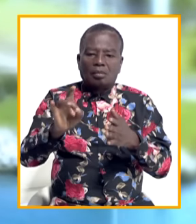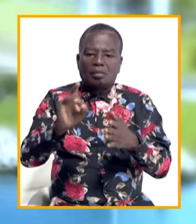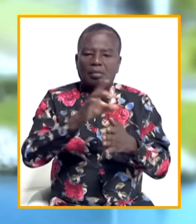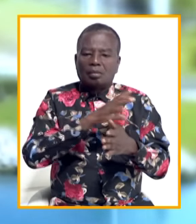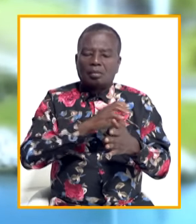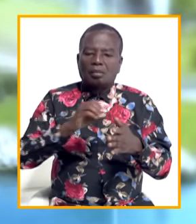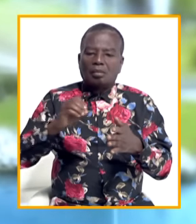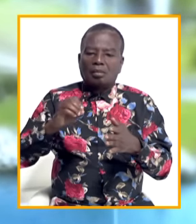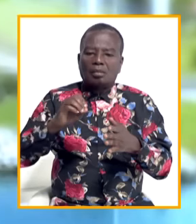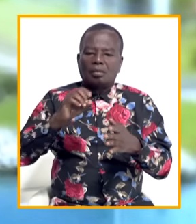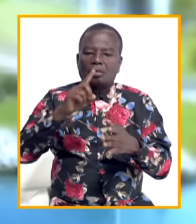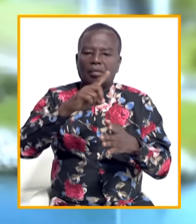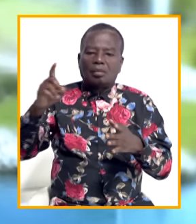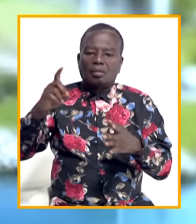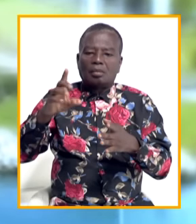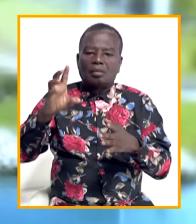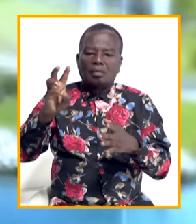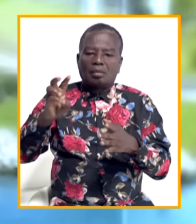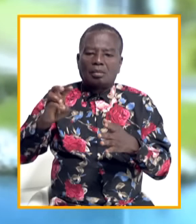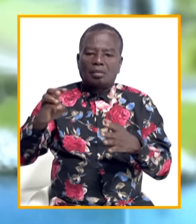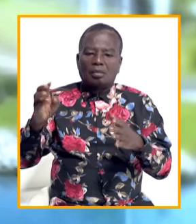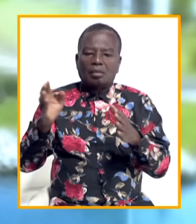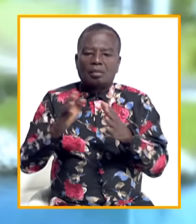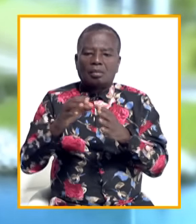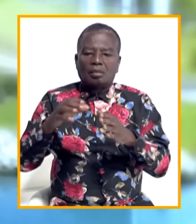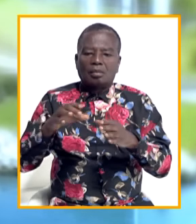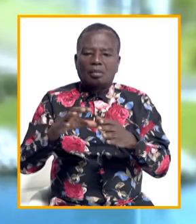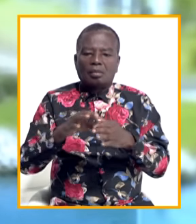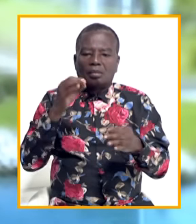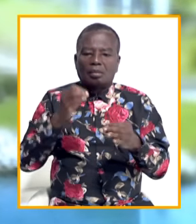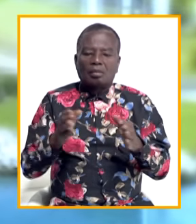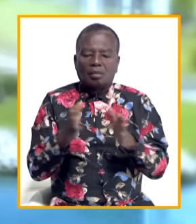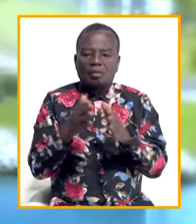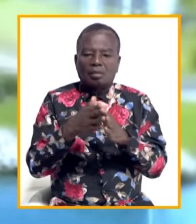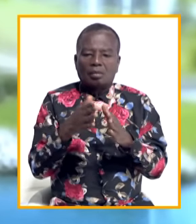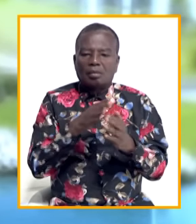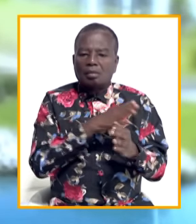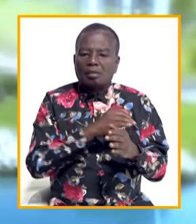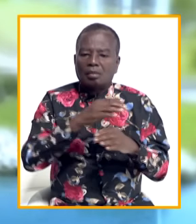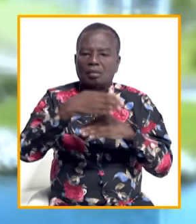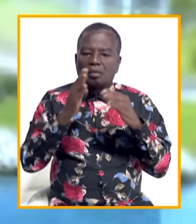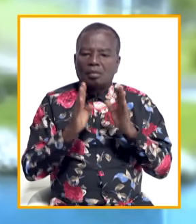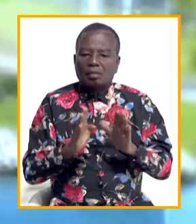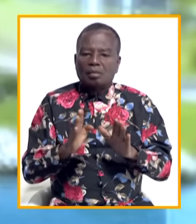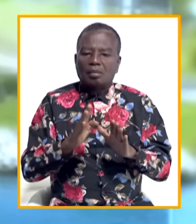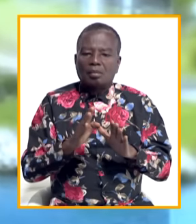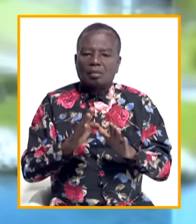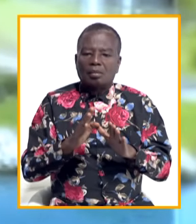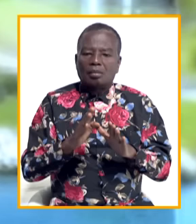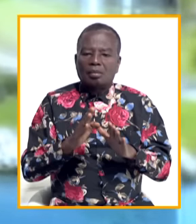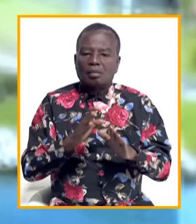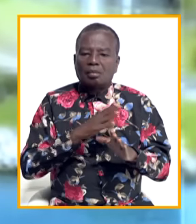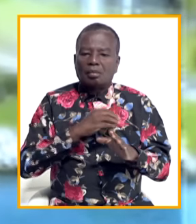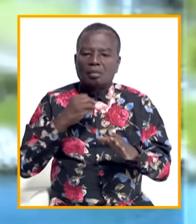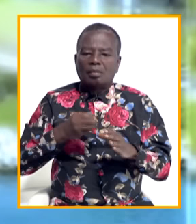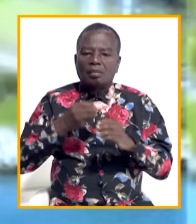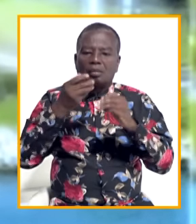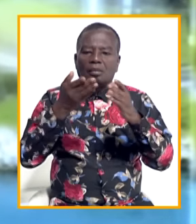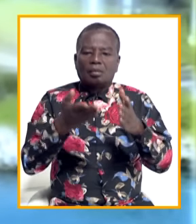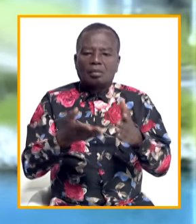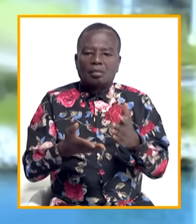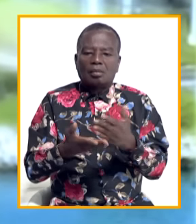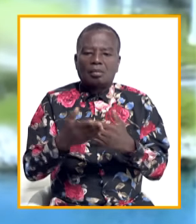116 délégués réunis ont donné quitus à la gestion de Michael Boko et son bureau. C'est donc à juste titre qu'ils ont été reconduits